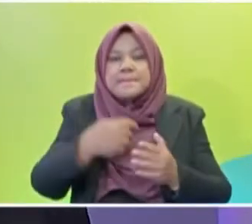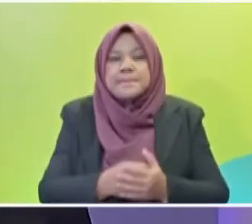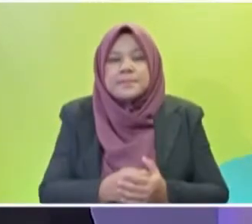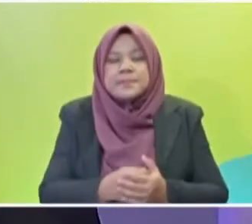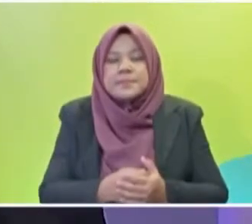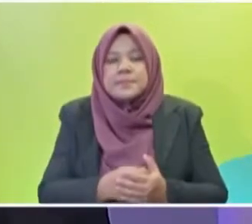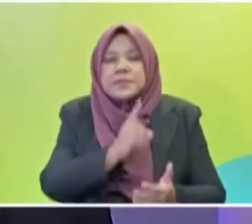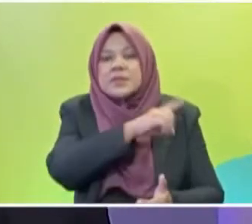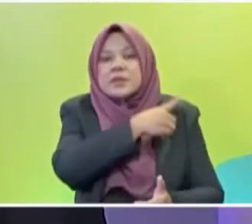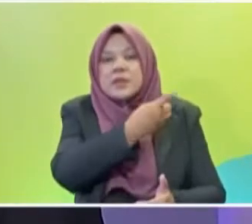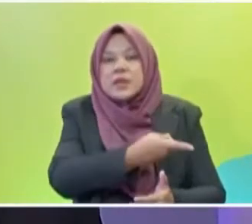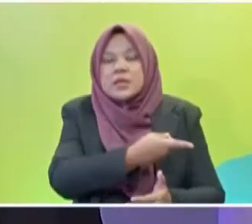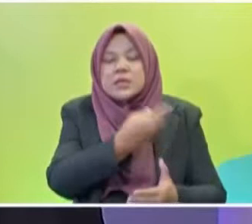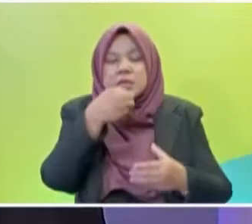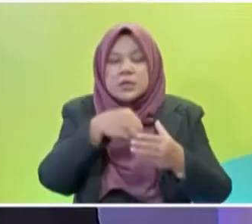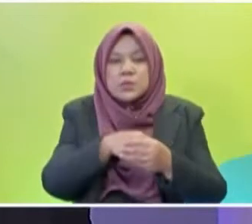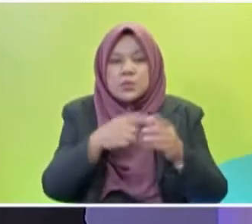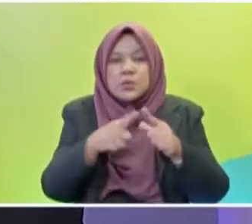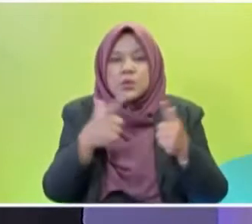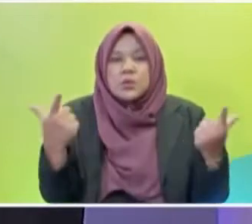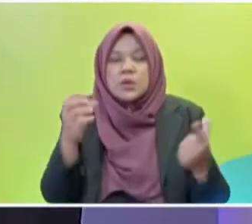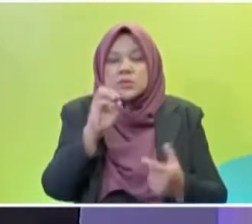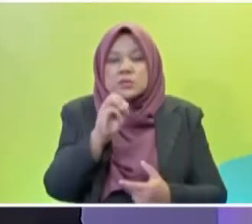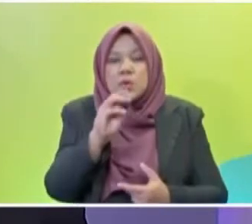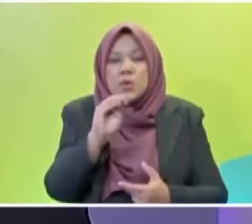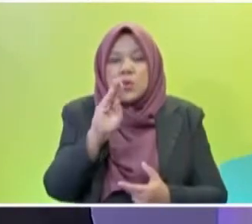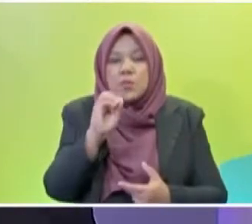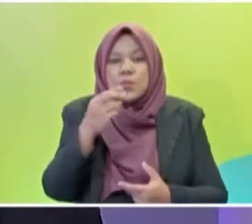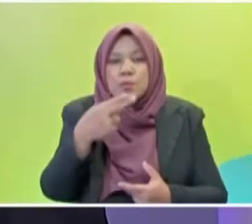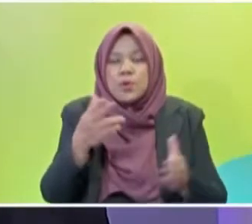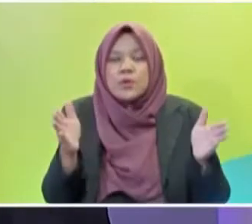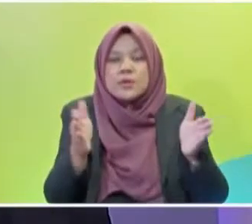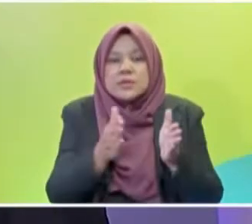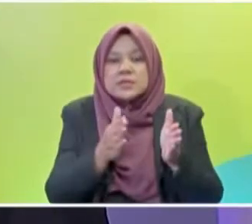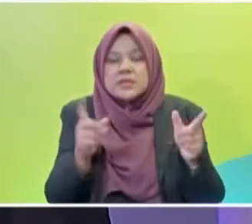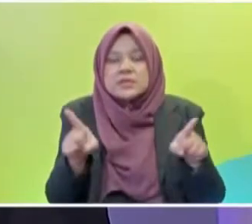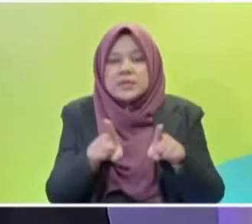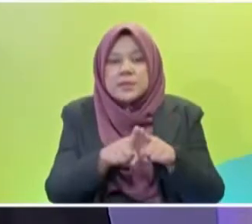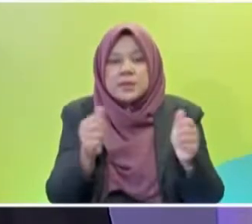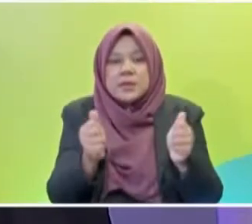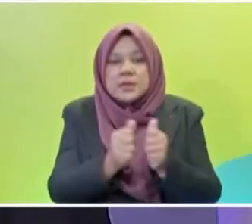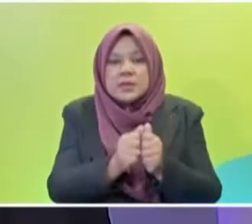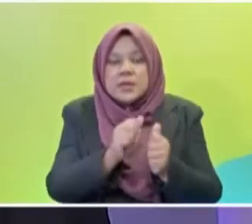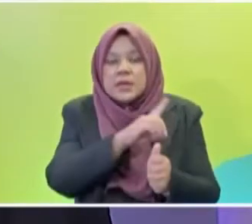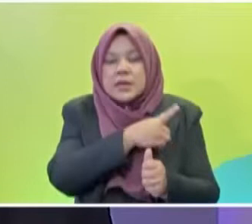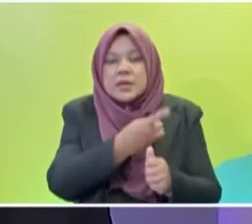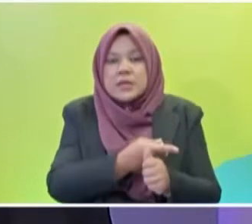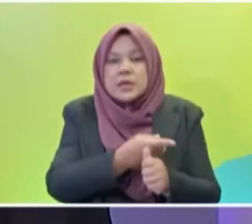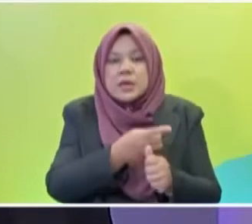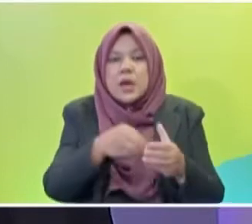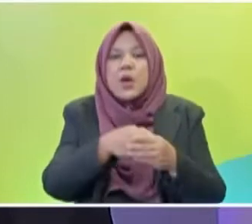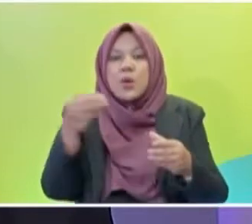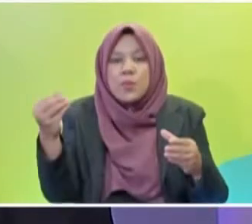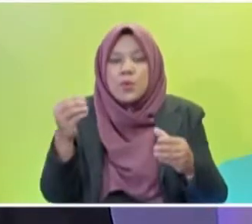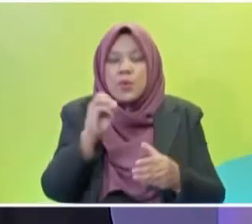input bagi luas umbuh kecil adalah sama dengan daya output bagi luas bagi umbuh